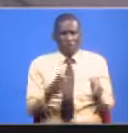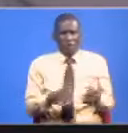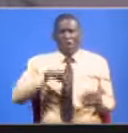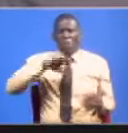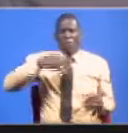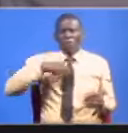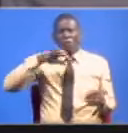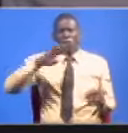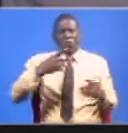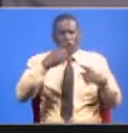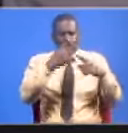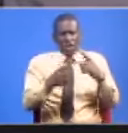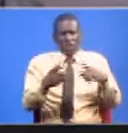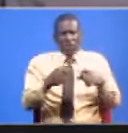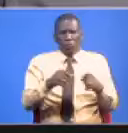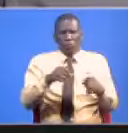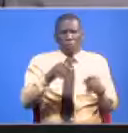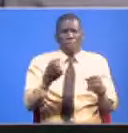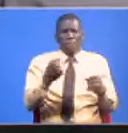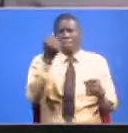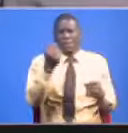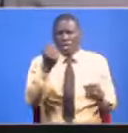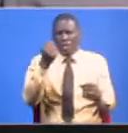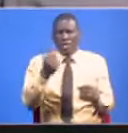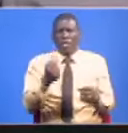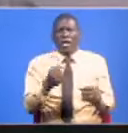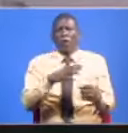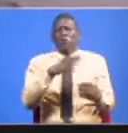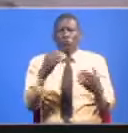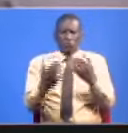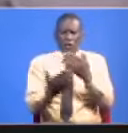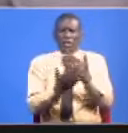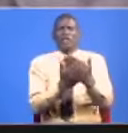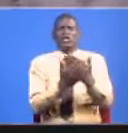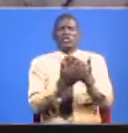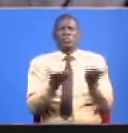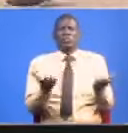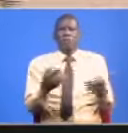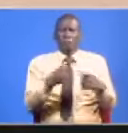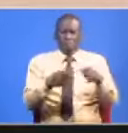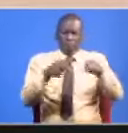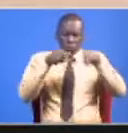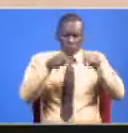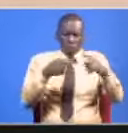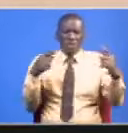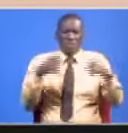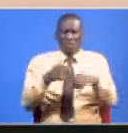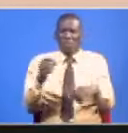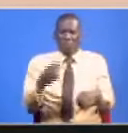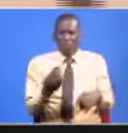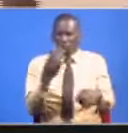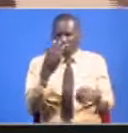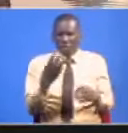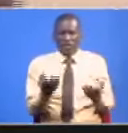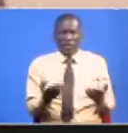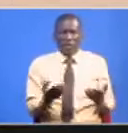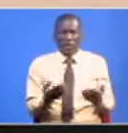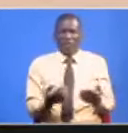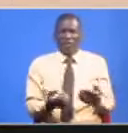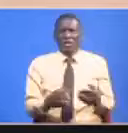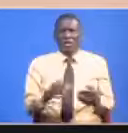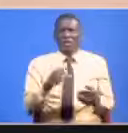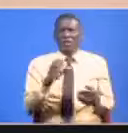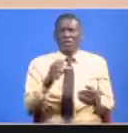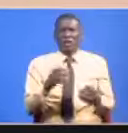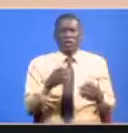year student. From May I was supposed to go for my internship, but now you see that now from today up to March I'll be in 4.1. So